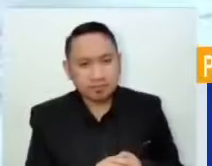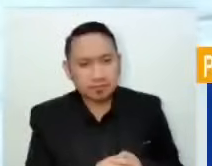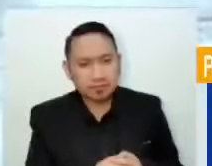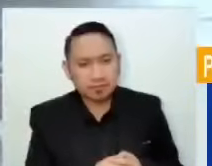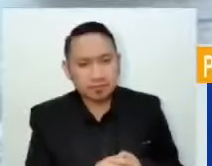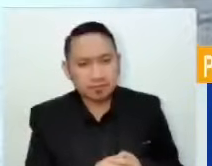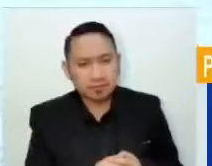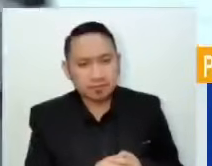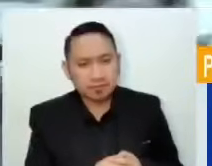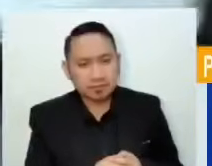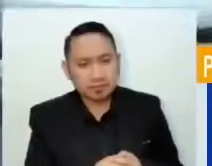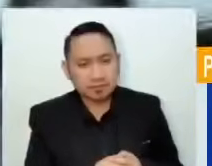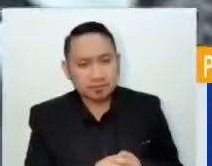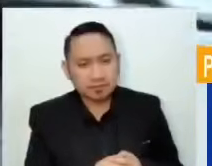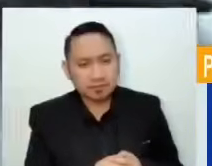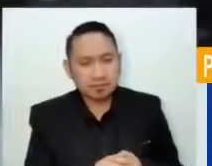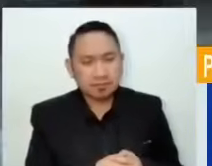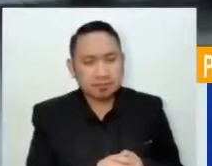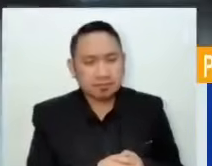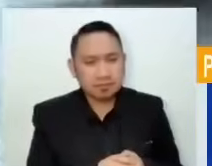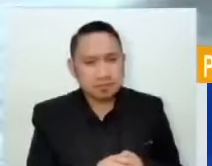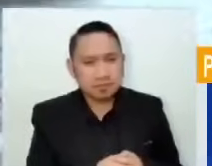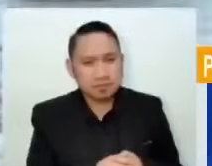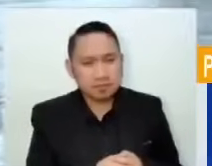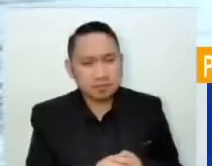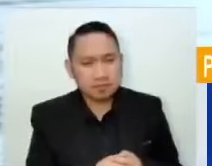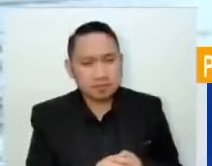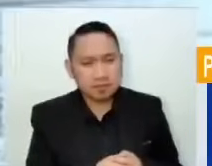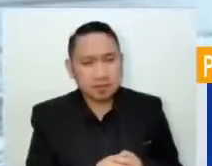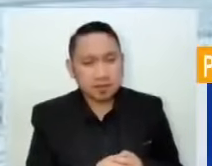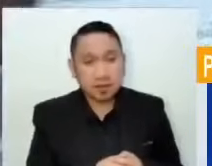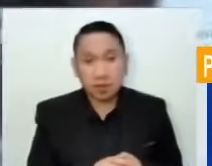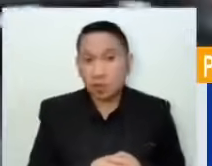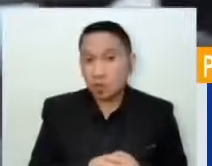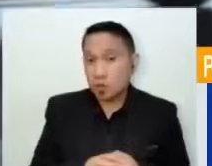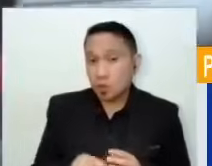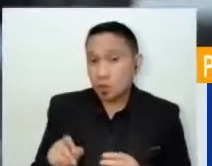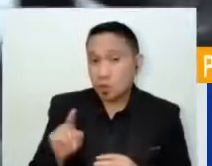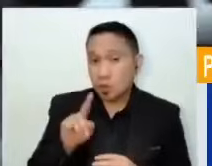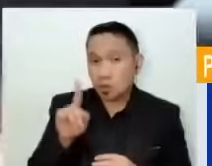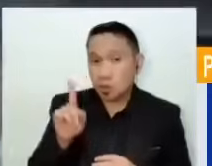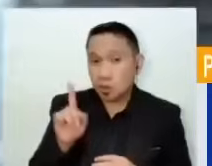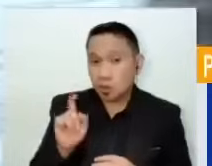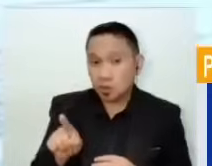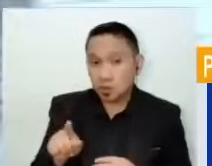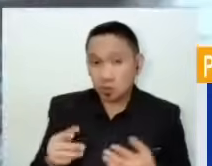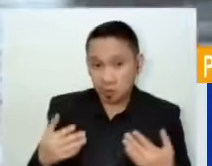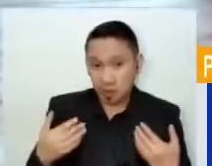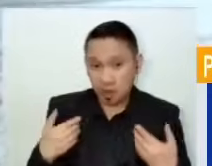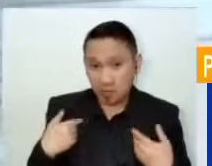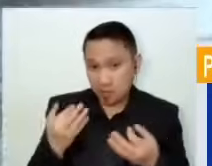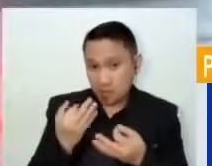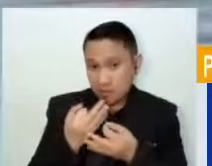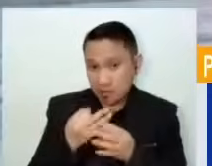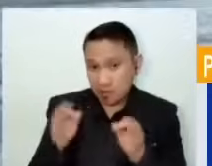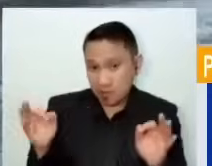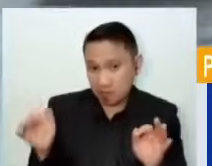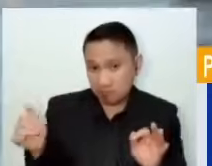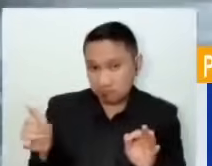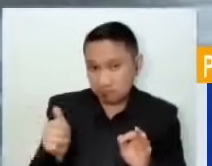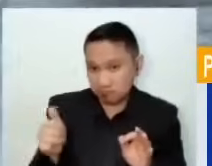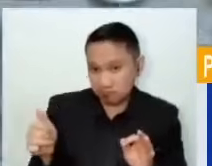As to the preparation naman Valles, po, kayo po ba ay magde-deploy ng mga libreng sakay? Opo, meron po